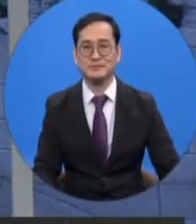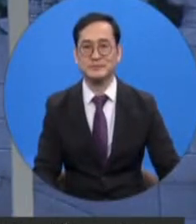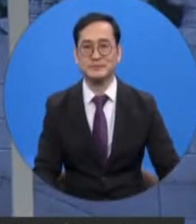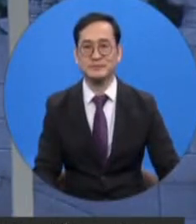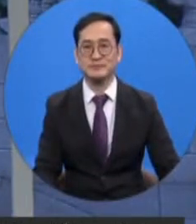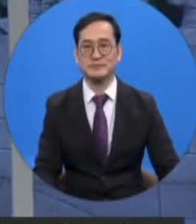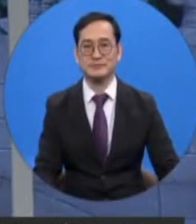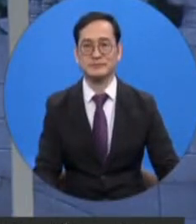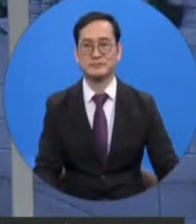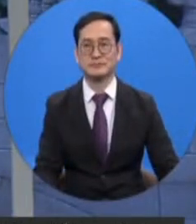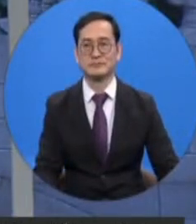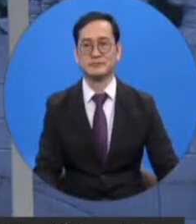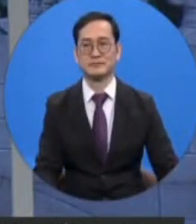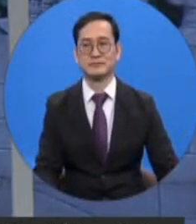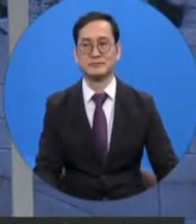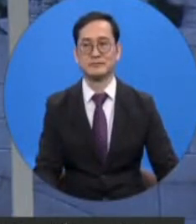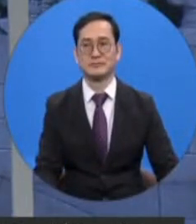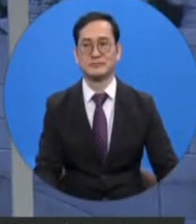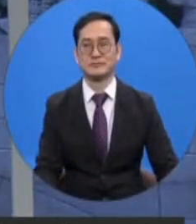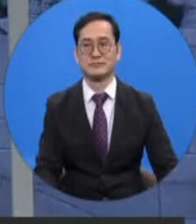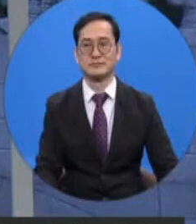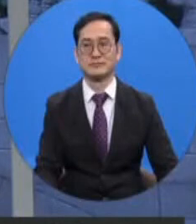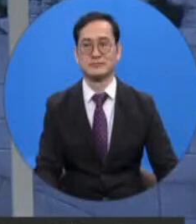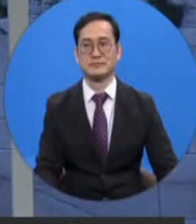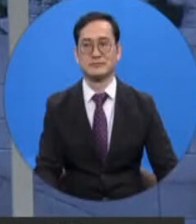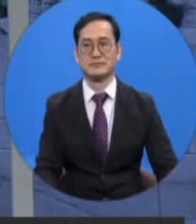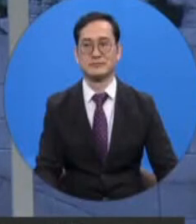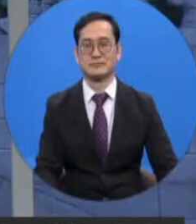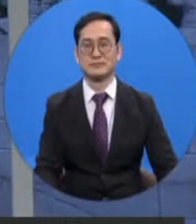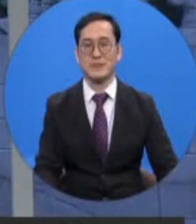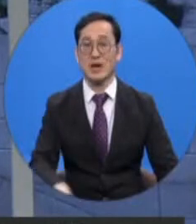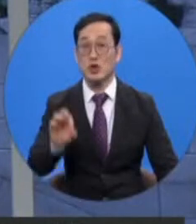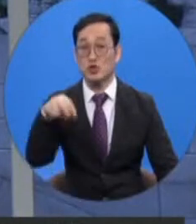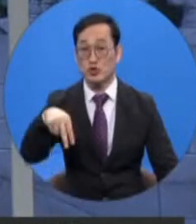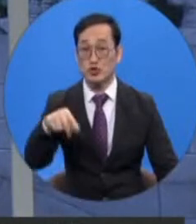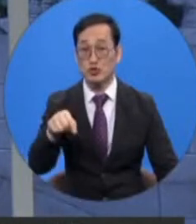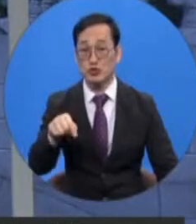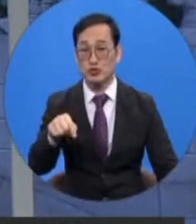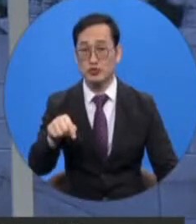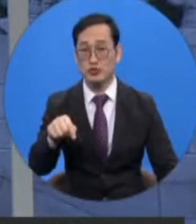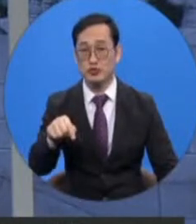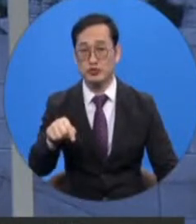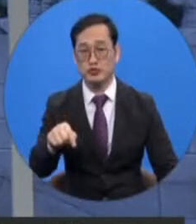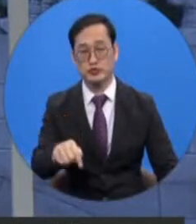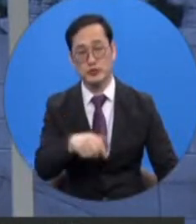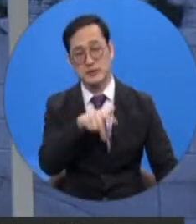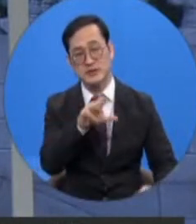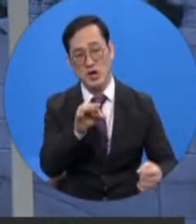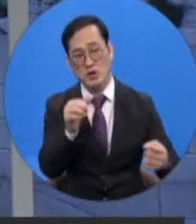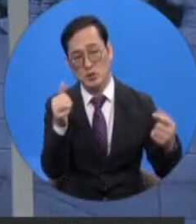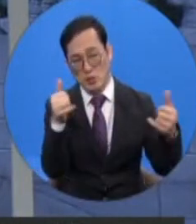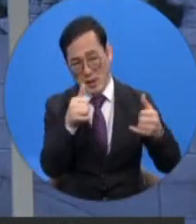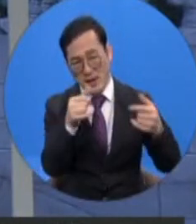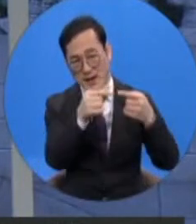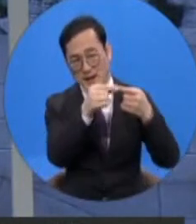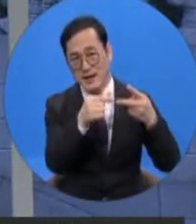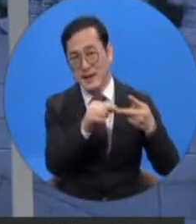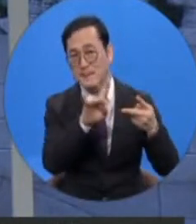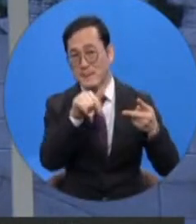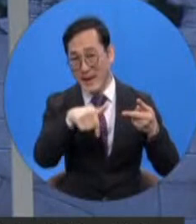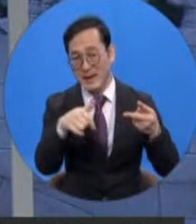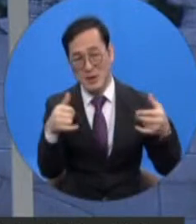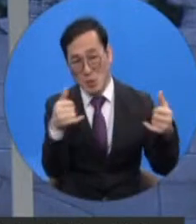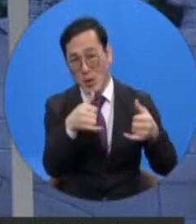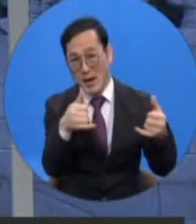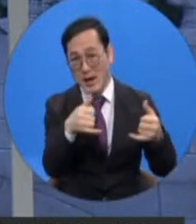원희룡 본부장이 얘기했던 내용을 저때부터 인지하고 있었습니까? 유동규가 검찰 압수수색 직전 정진상과 통화했다는 사실, 백종선과 통화했다는